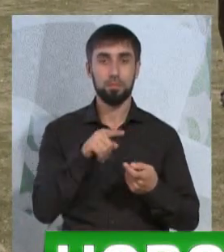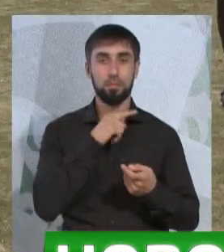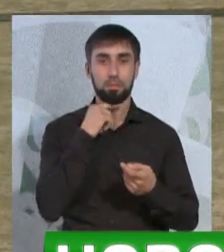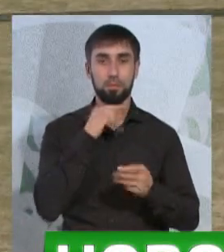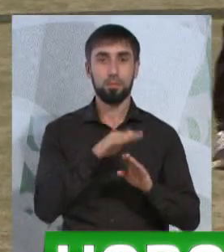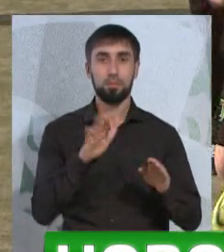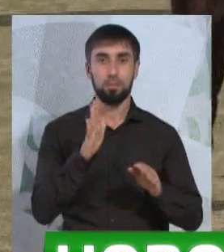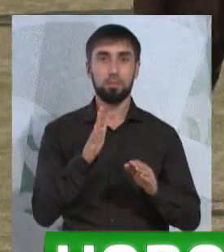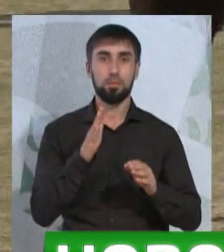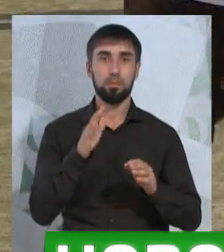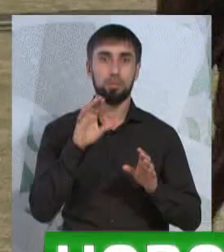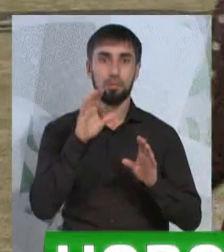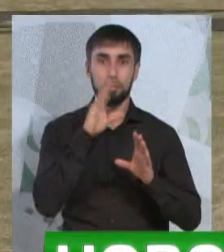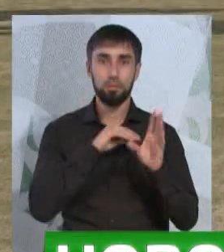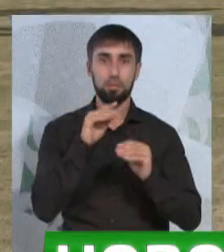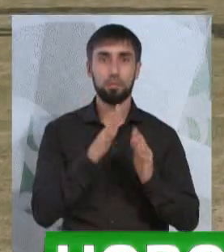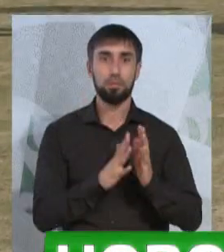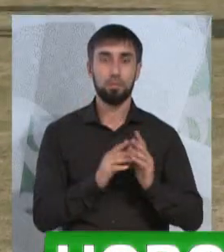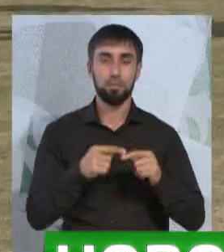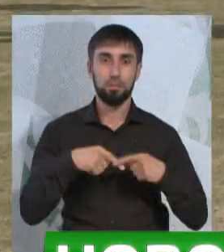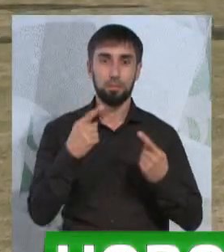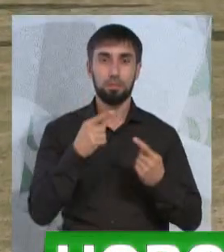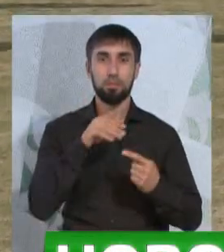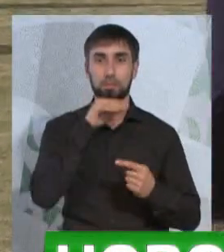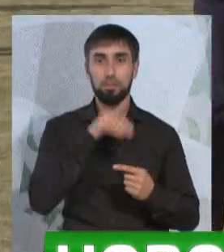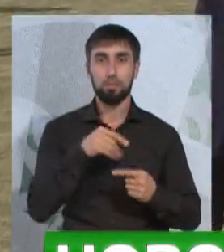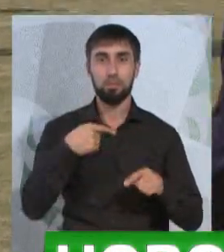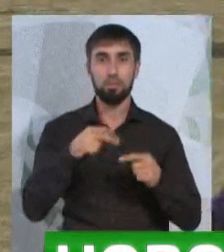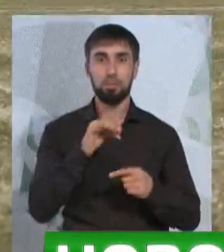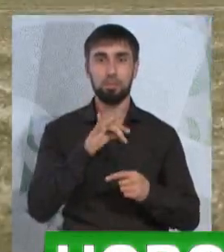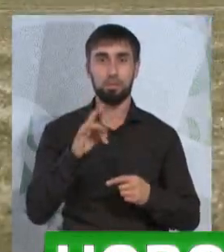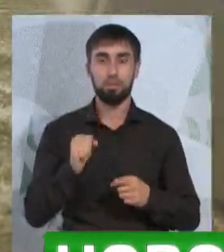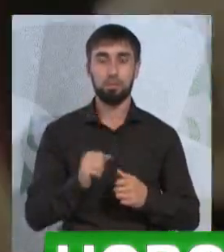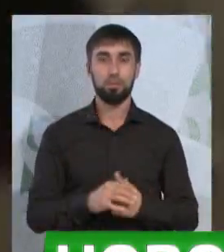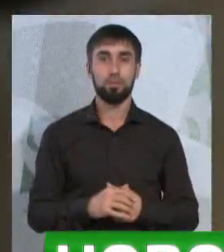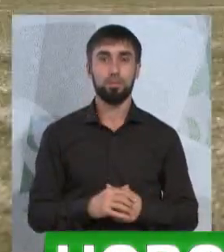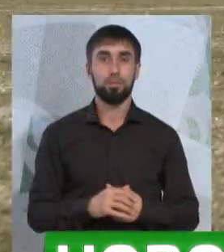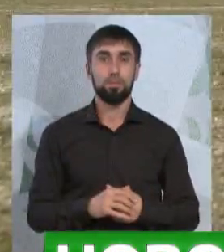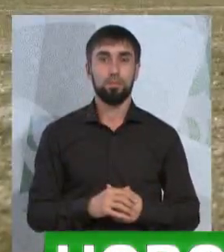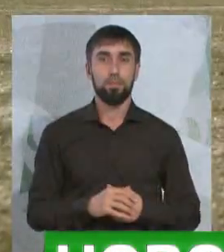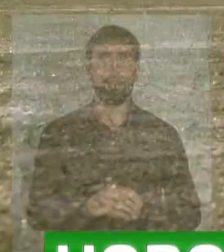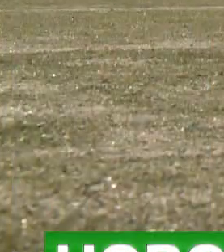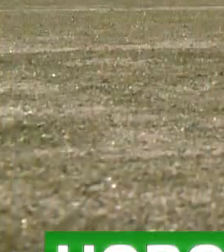ингушских ребят появится перспектива для развития профессиональной футбольной карьеры. Идрис Ижиев, Асхаб Белакиев, Новости 24.